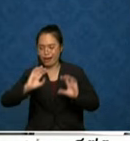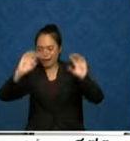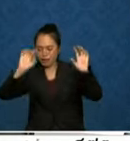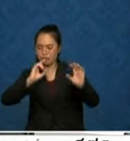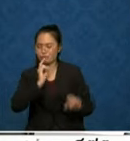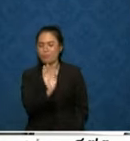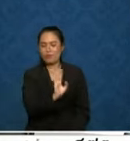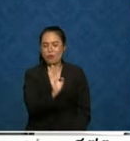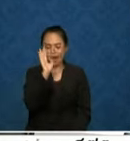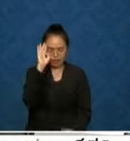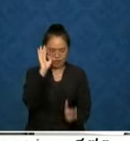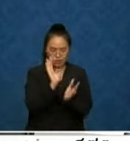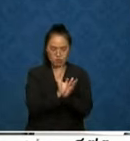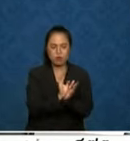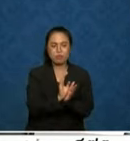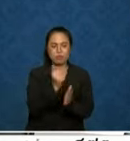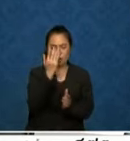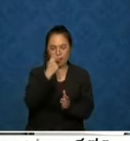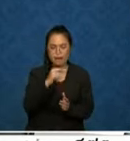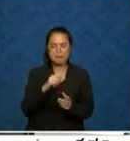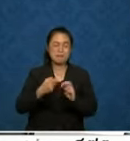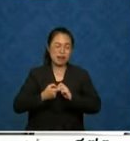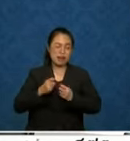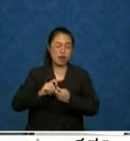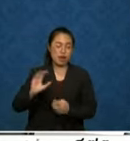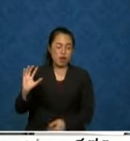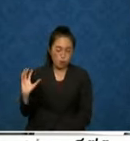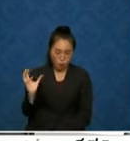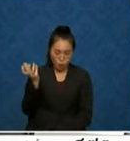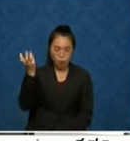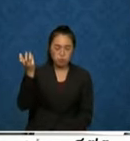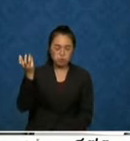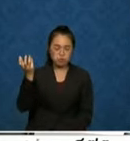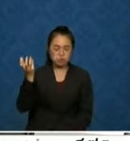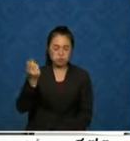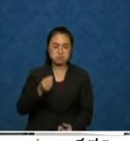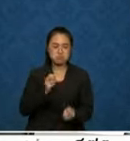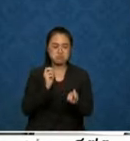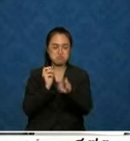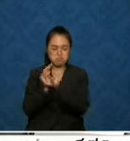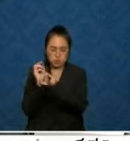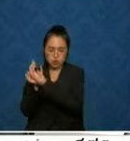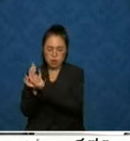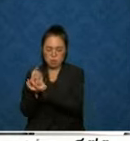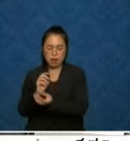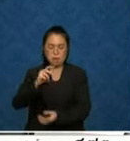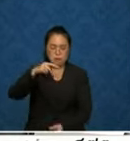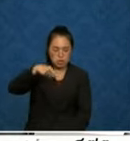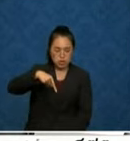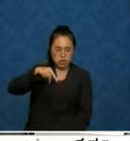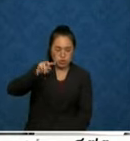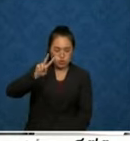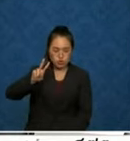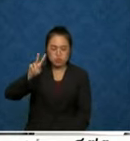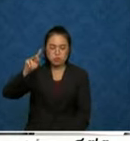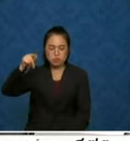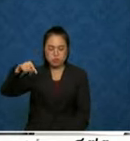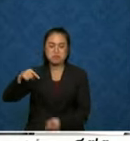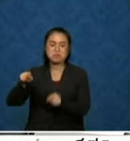าลเพราะเป็นเรื่องที่ทั่วโลกก็พึงกังวลเกี่ยวกับเรื่องการทำ P2P ในระบบบล็อกเช